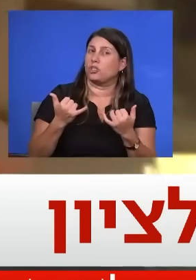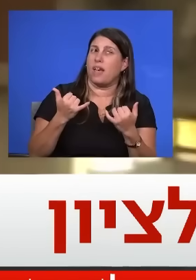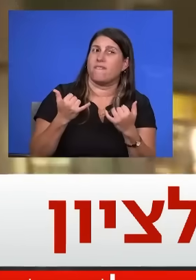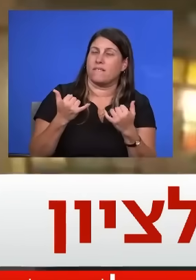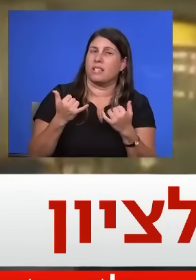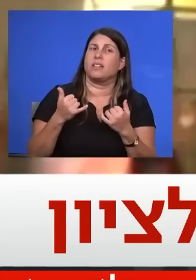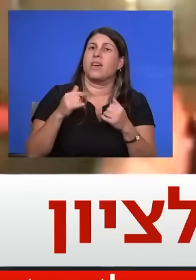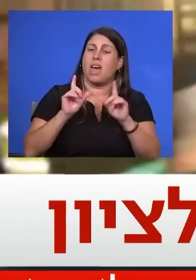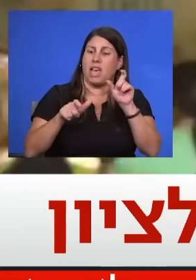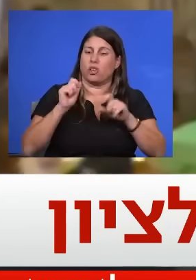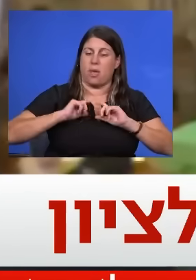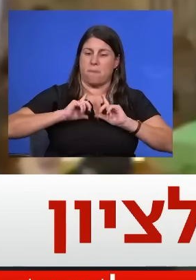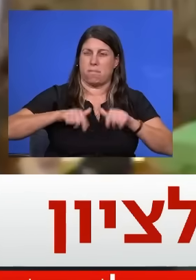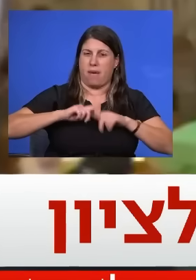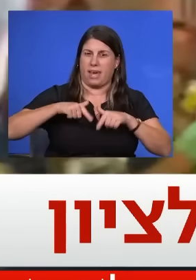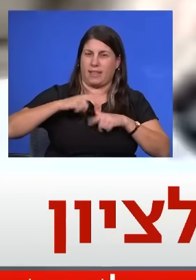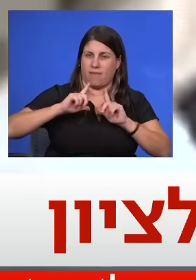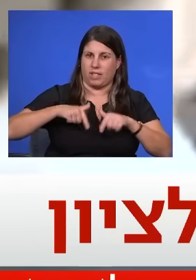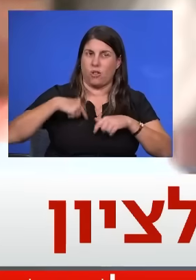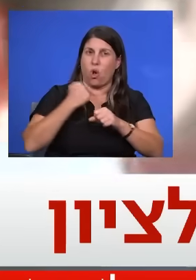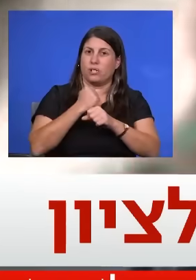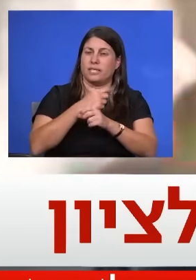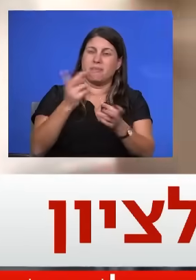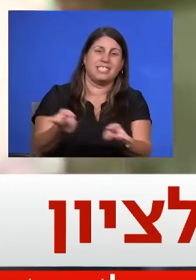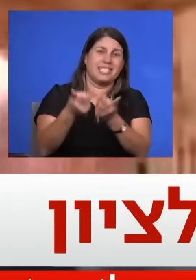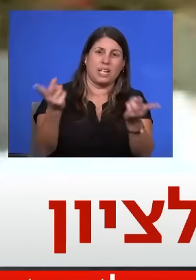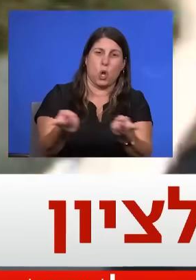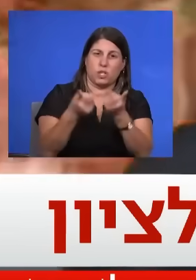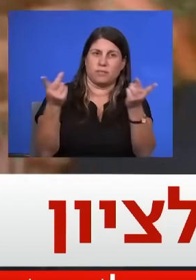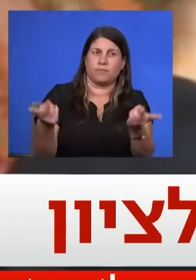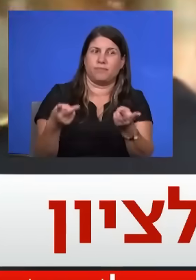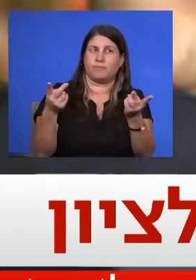נמצאים פה, הם מבצעים סריקות בבניין.